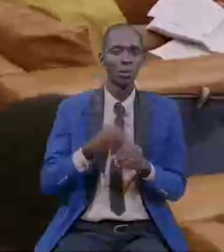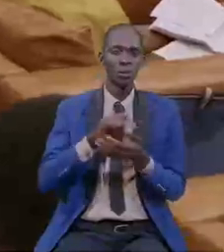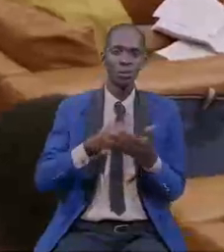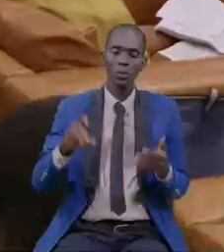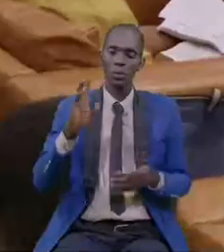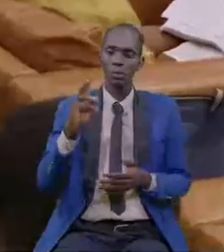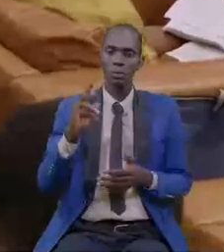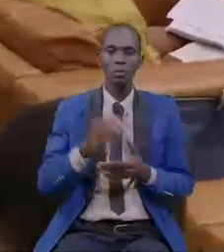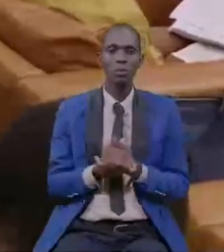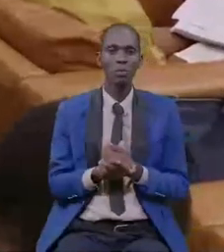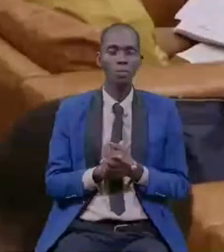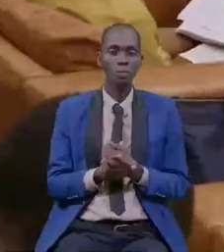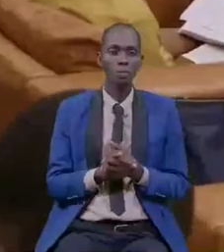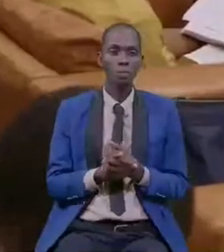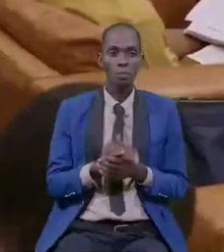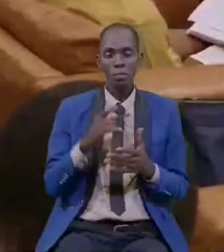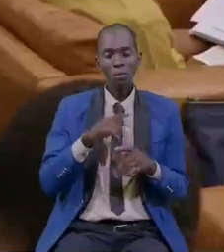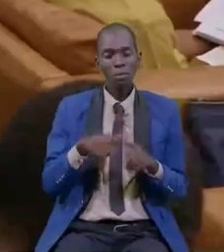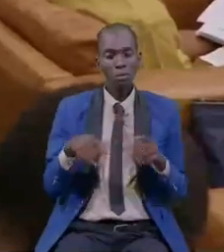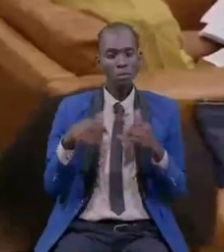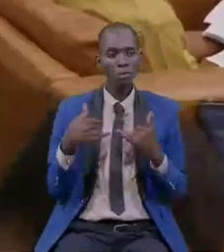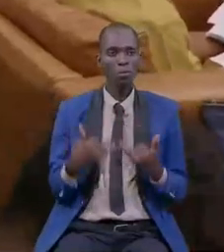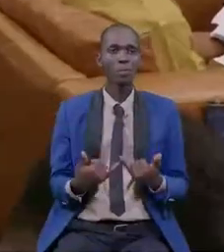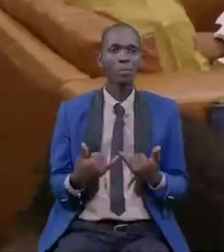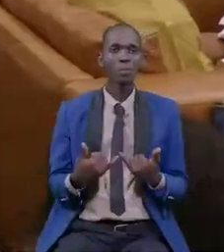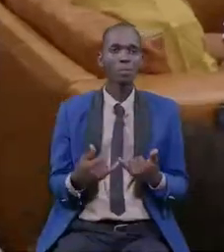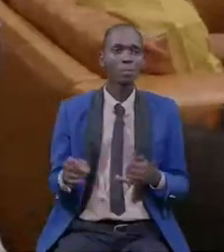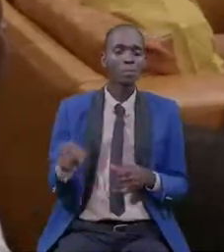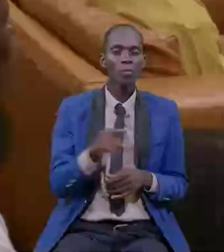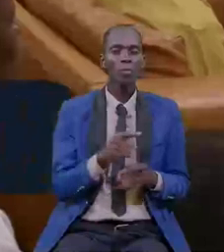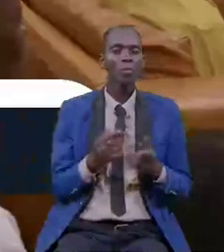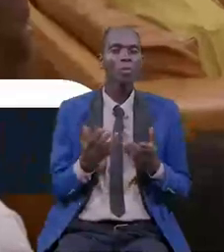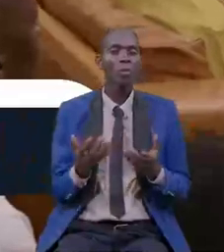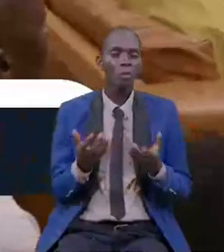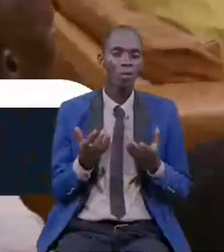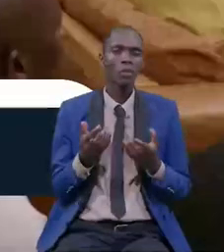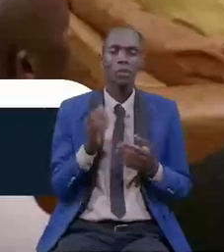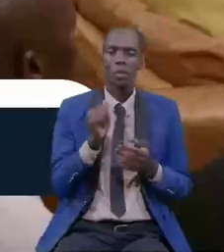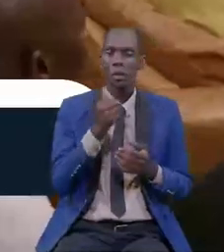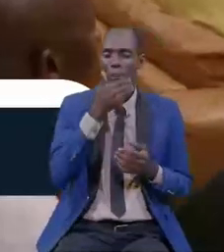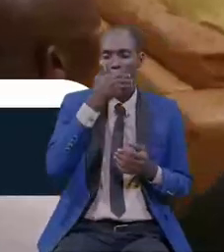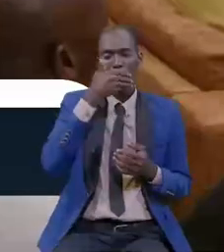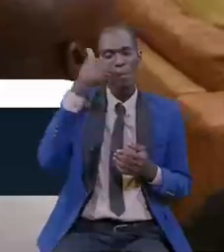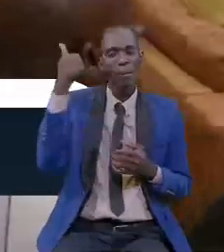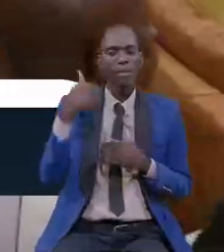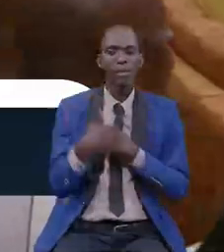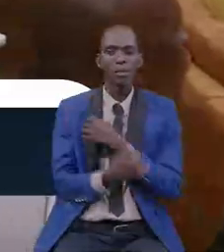16 mais maintenant ils en désir une